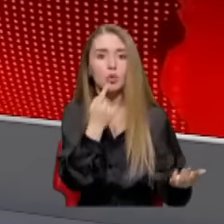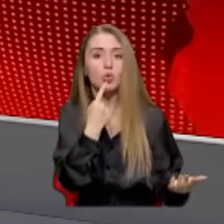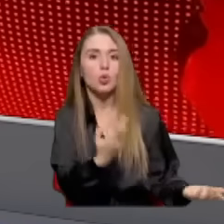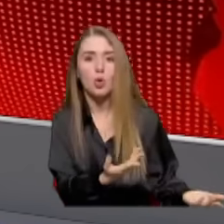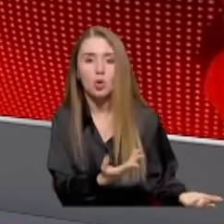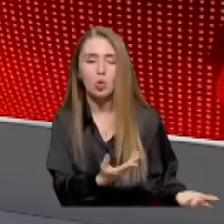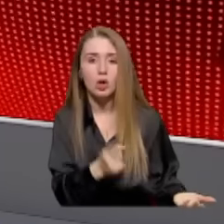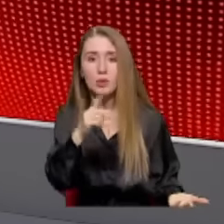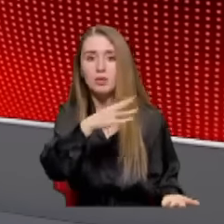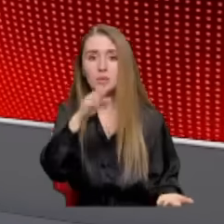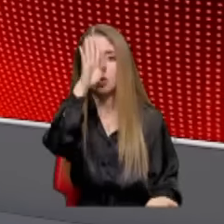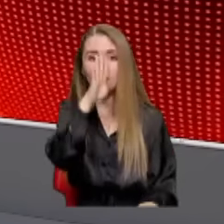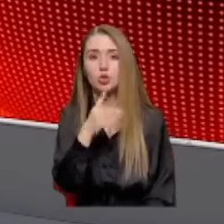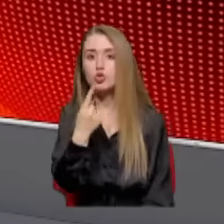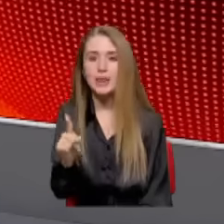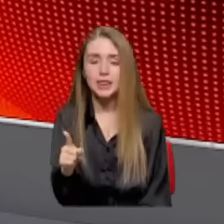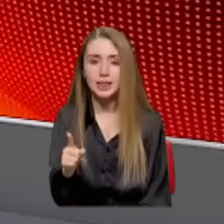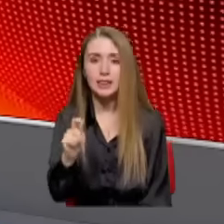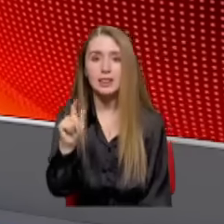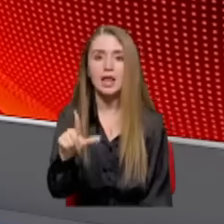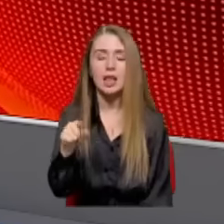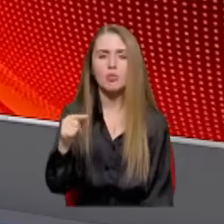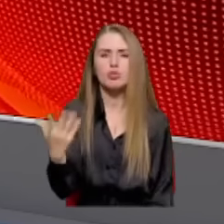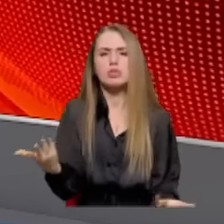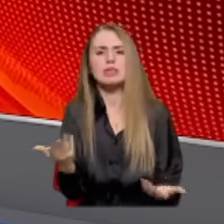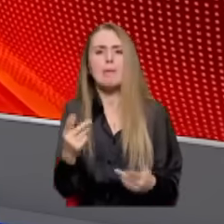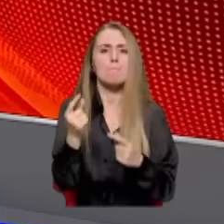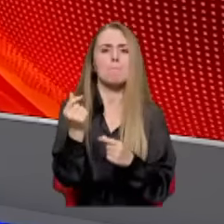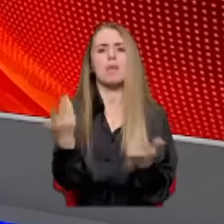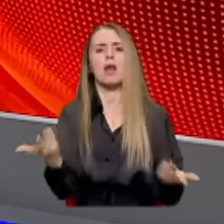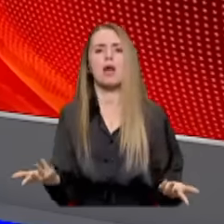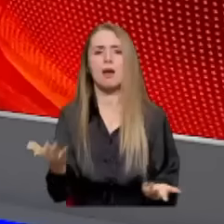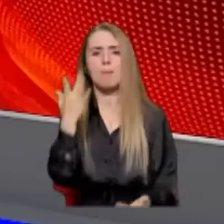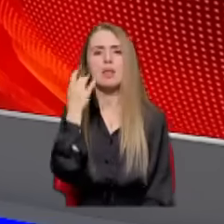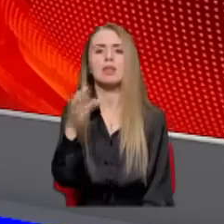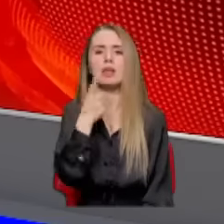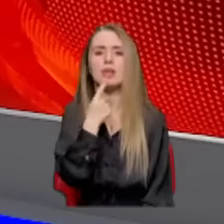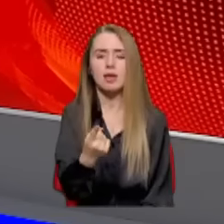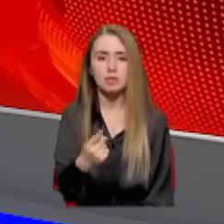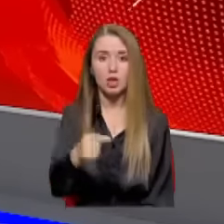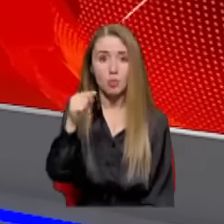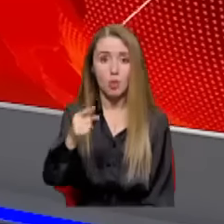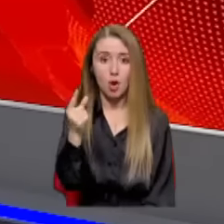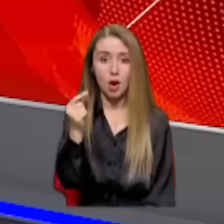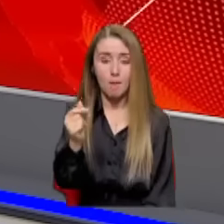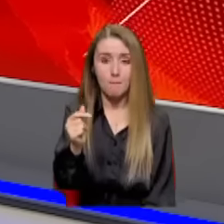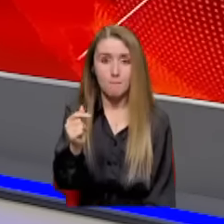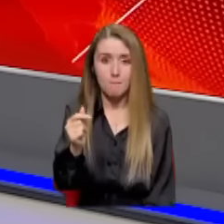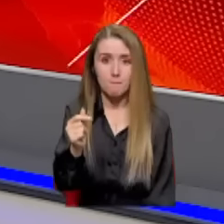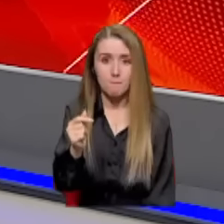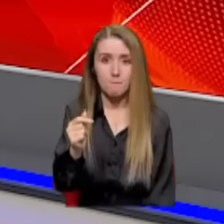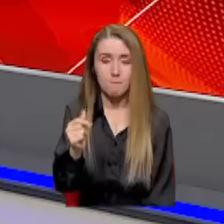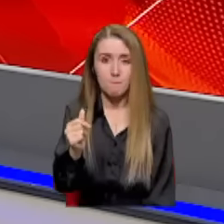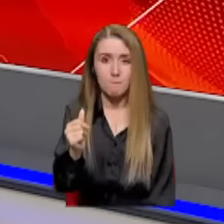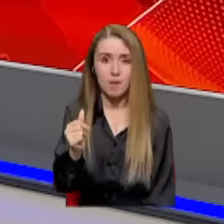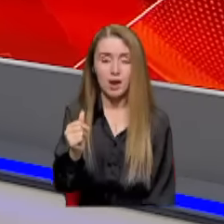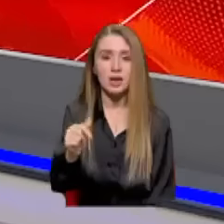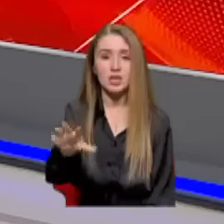diyorlar. 1 milyon 400 bin TL bu nasıl bir para be abi, belli değil demiş. Herhalde parayı çekmeye her ay